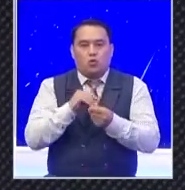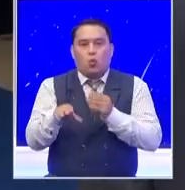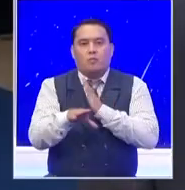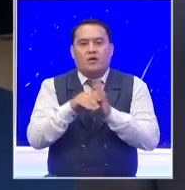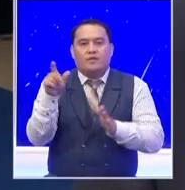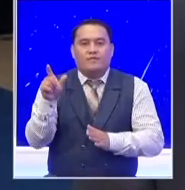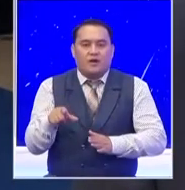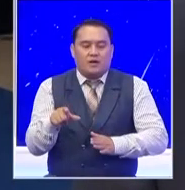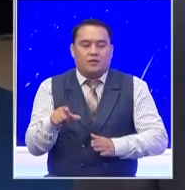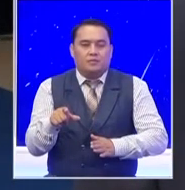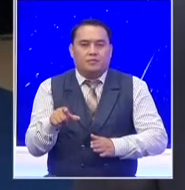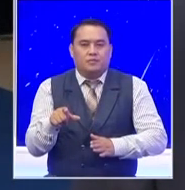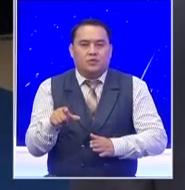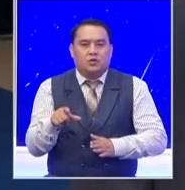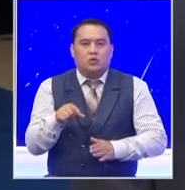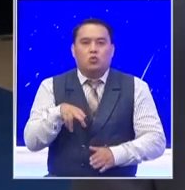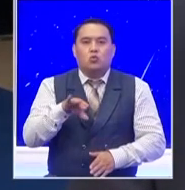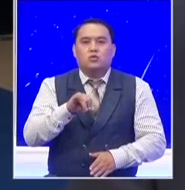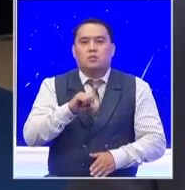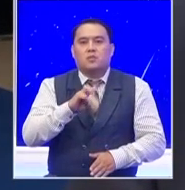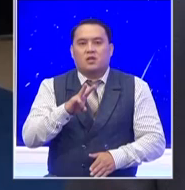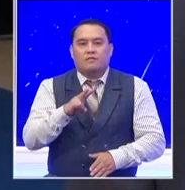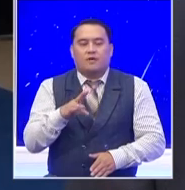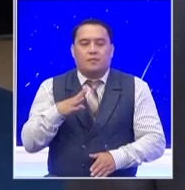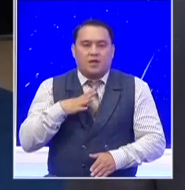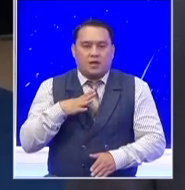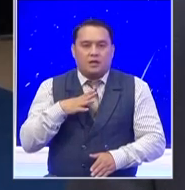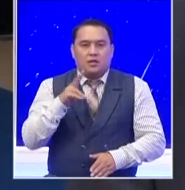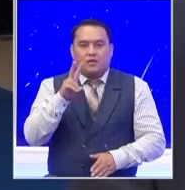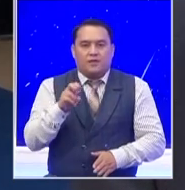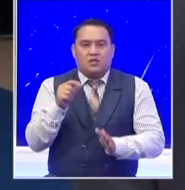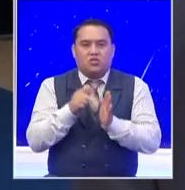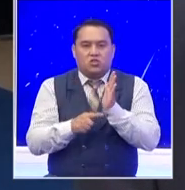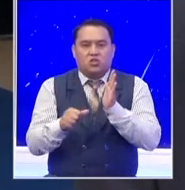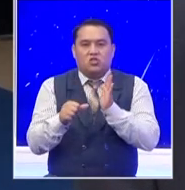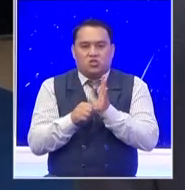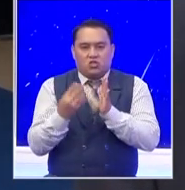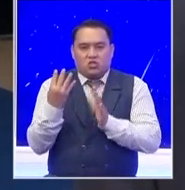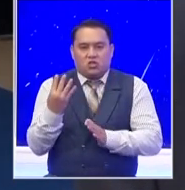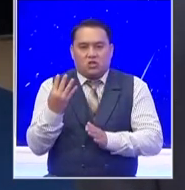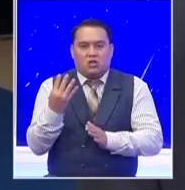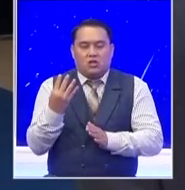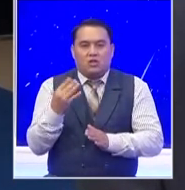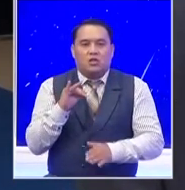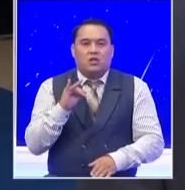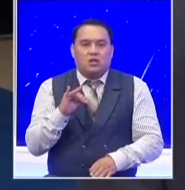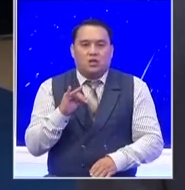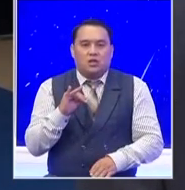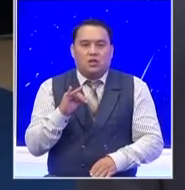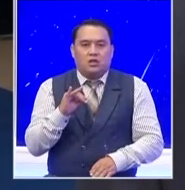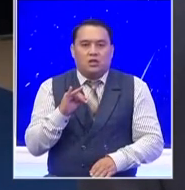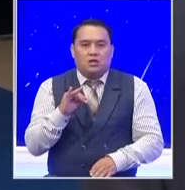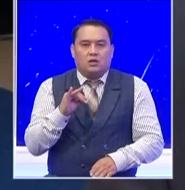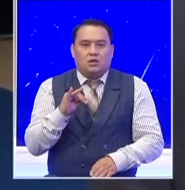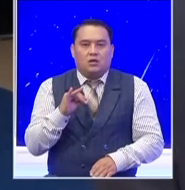голосования за Дюсембинова отдали 264 голоса выборщики.